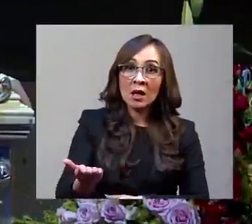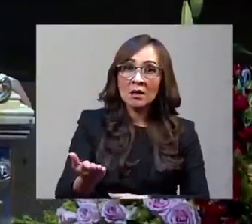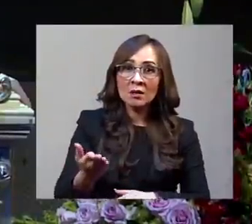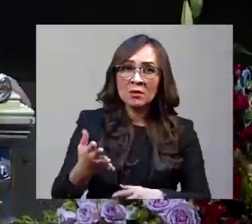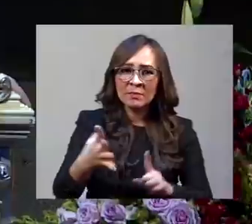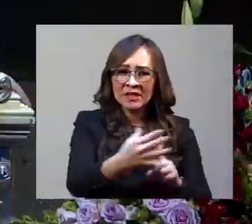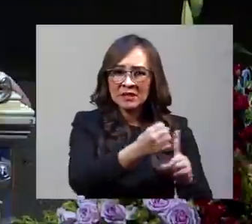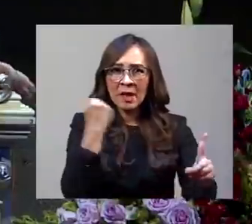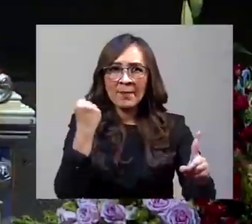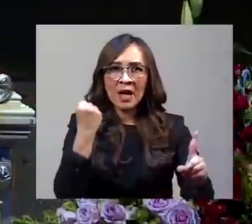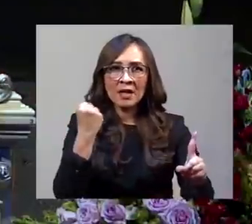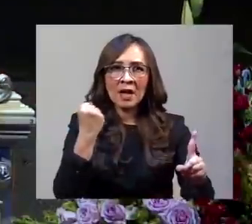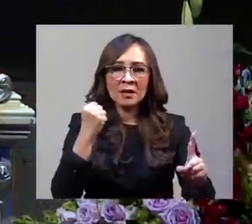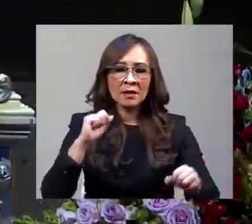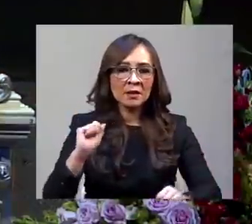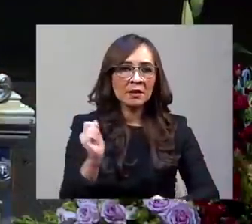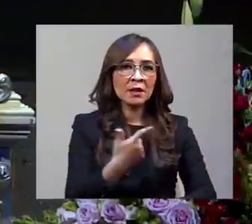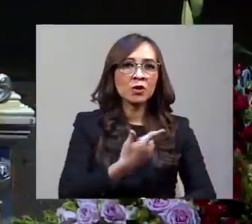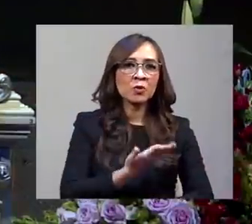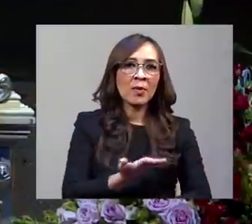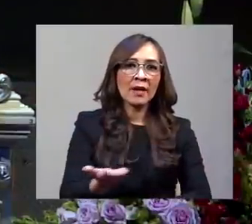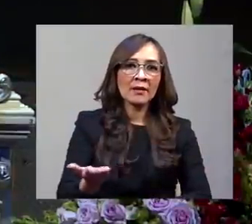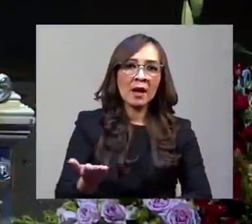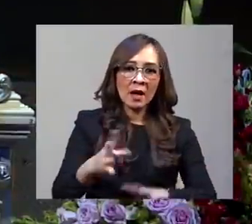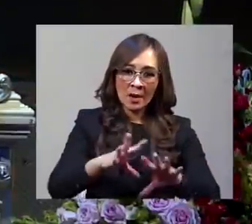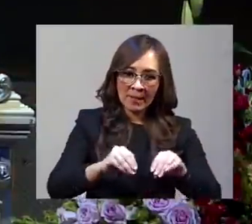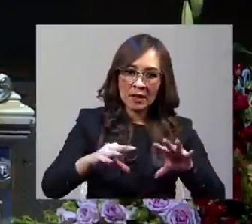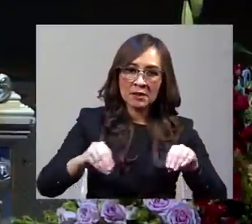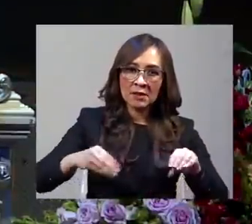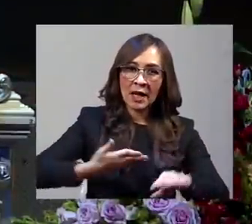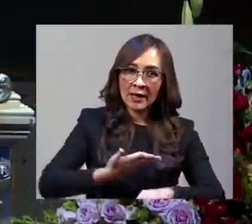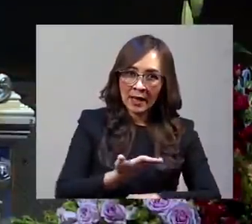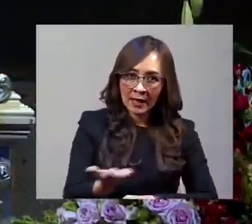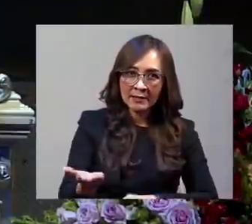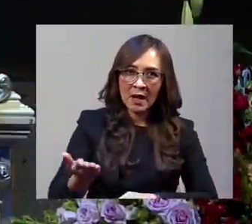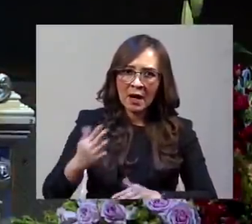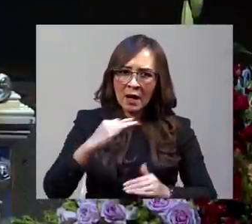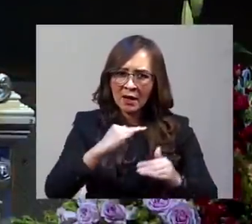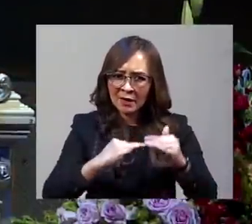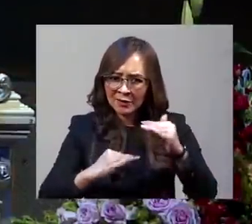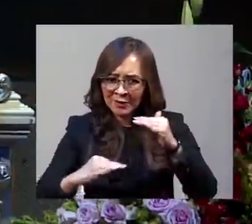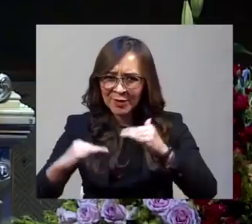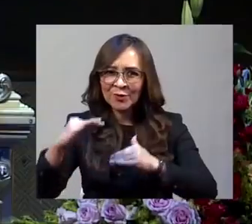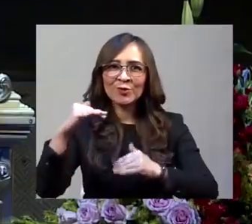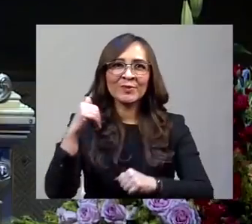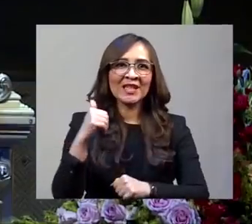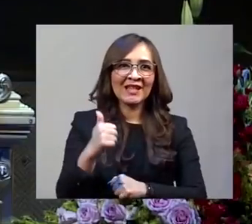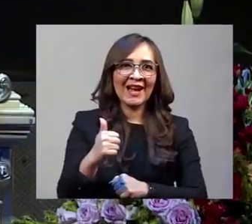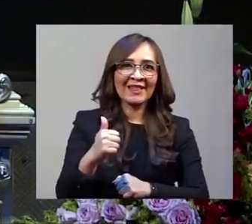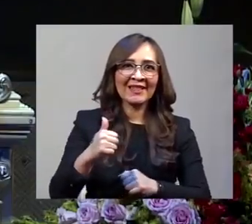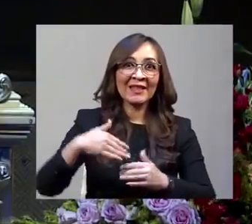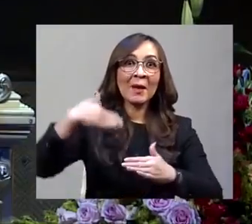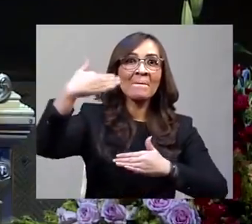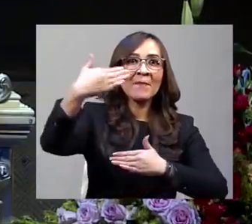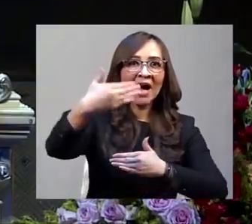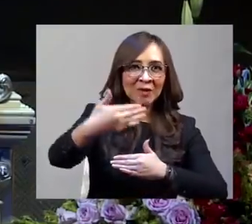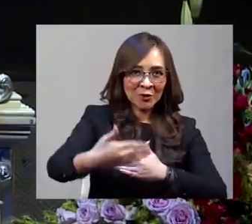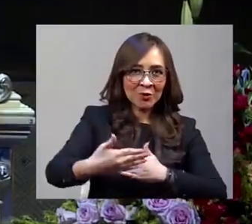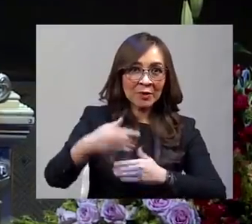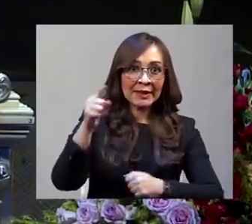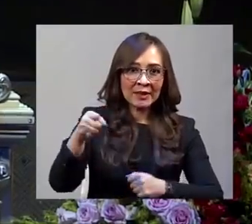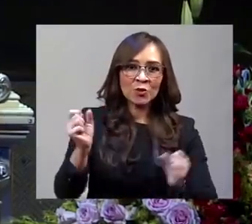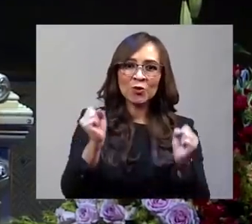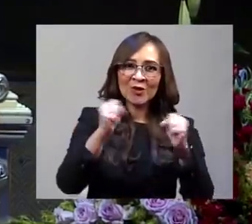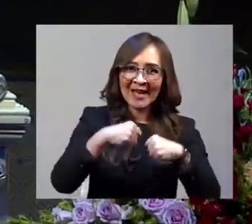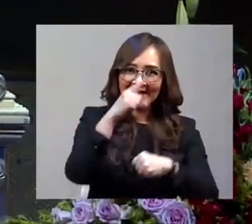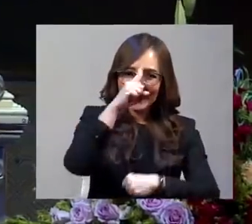pencapaian-pencapaian dalam hidup saudara, karir saudara akan terus meningkat dan mengalami kemajuan. Karena itu janji Tuhan yang dimeteraikan buat setiap